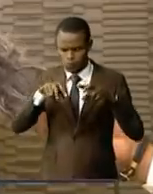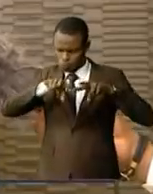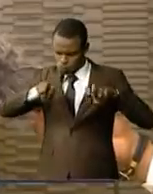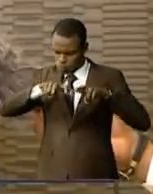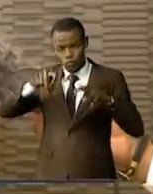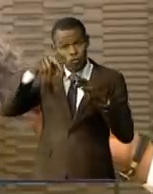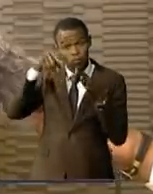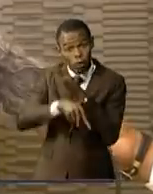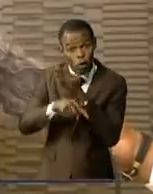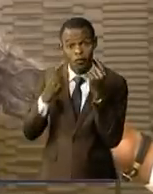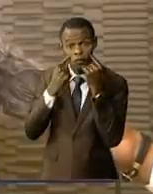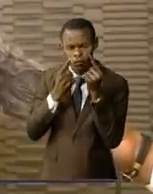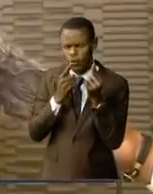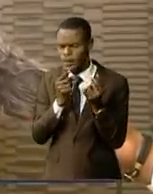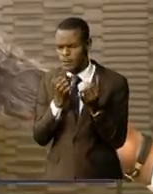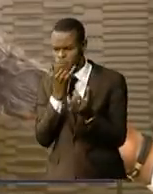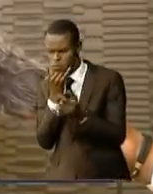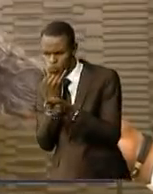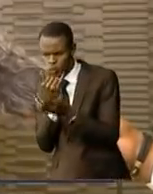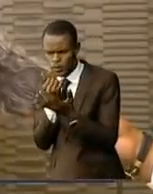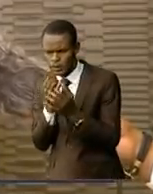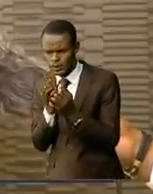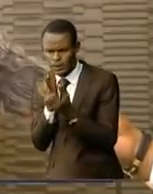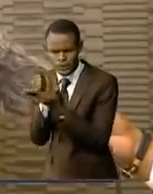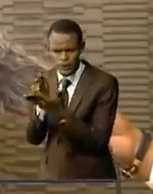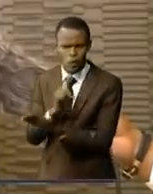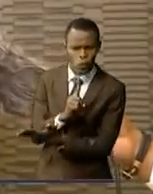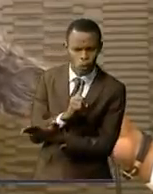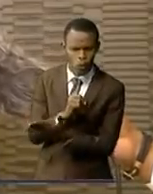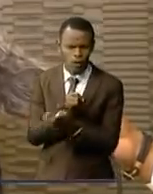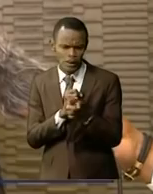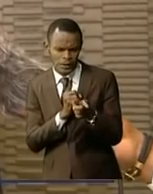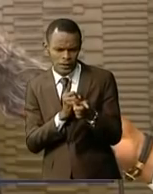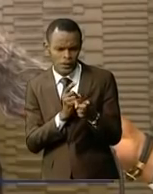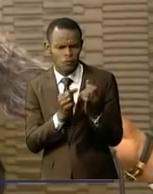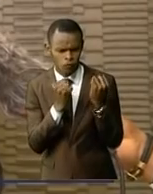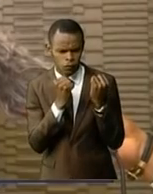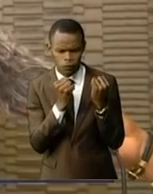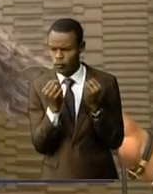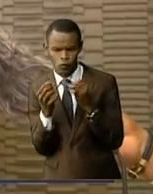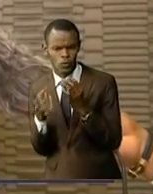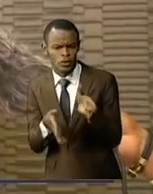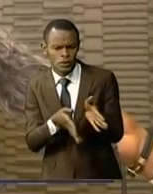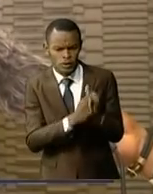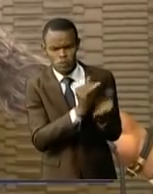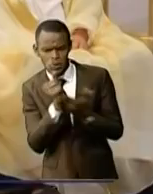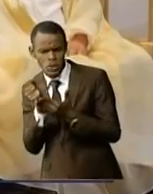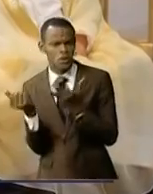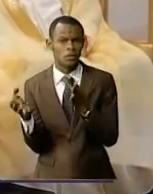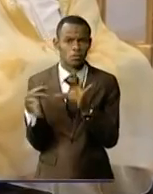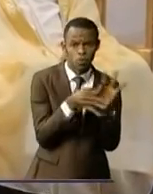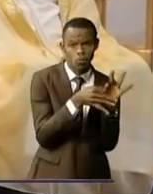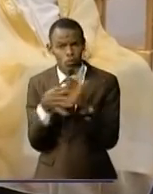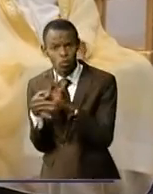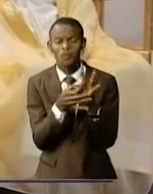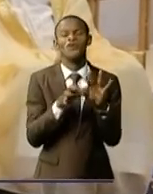rapidement identifier les endroits, les secteurs et probablement le projet que nous allons faire matérialiser. Il